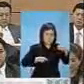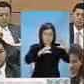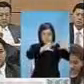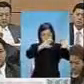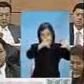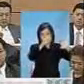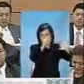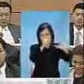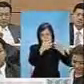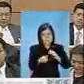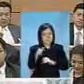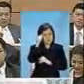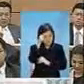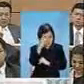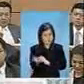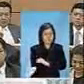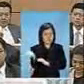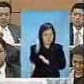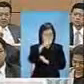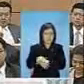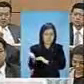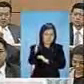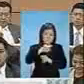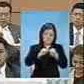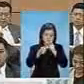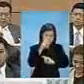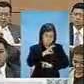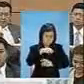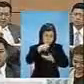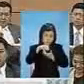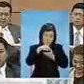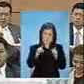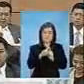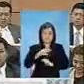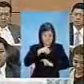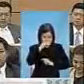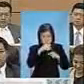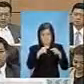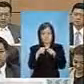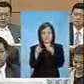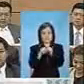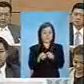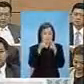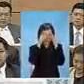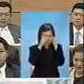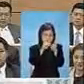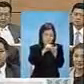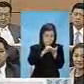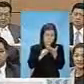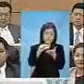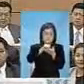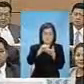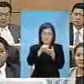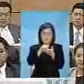ตลอด3วันมาก็พูดหลายคนแต่ผมพูดอีกหนเถอะครับท่านประธานว่าถ้าไปดูเจตนารมณ์ของการร่างกฎหมาย